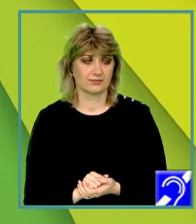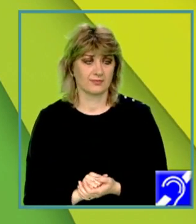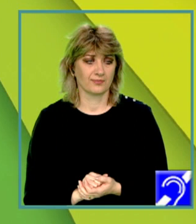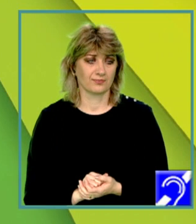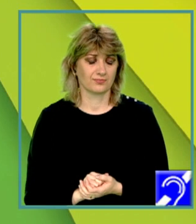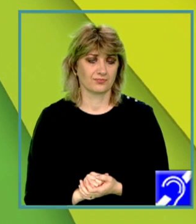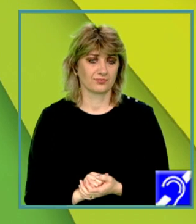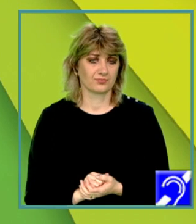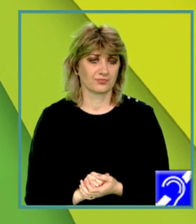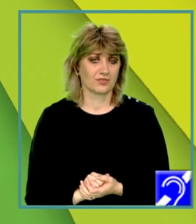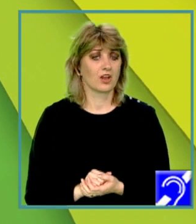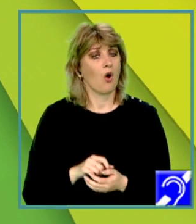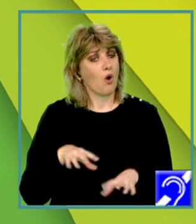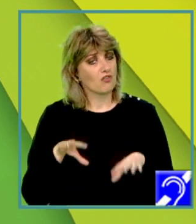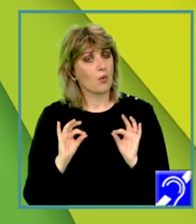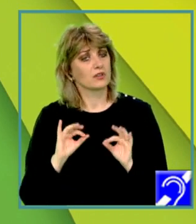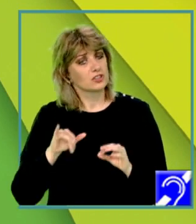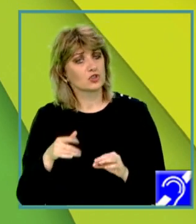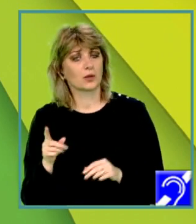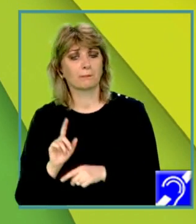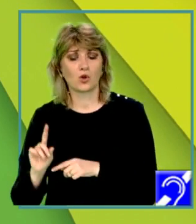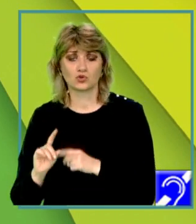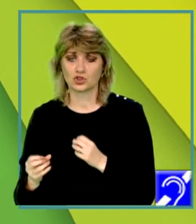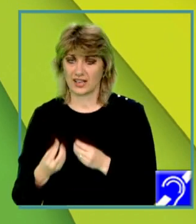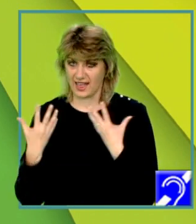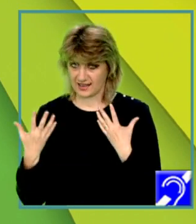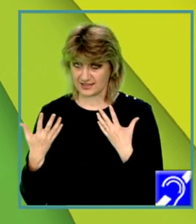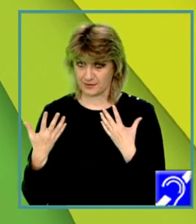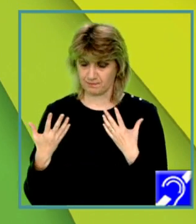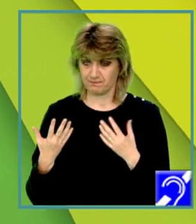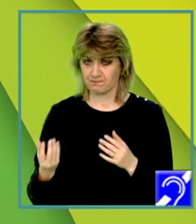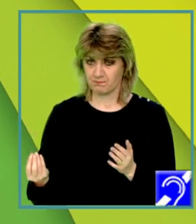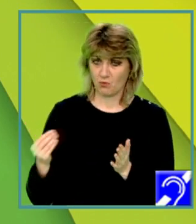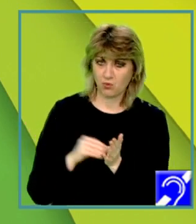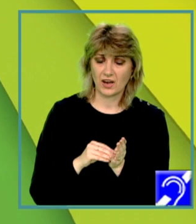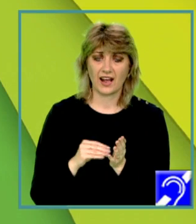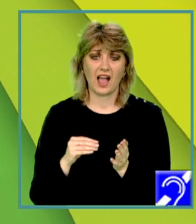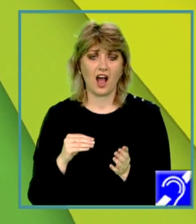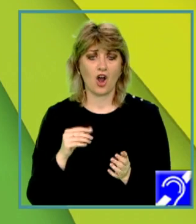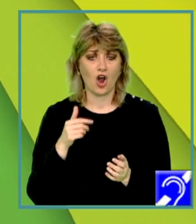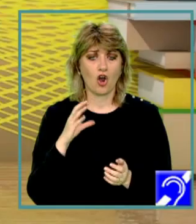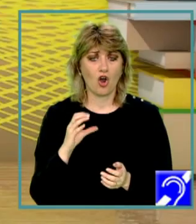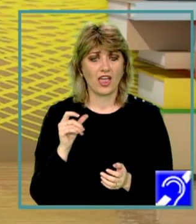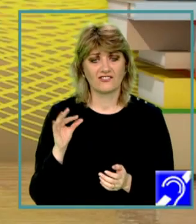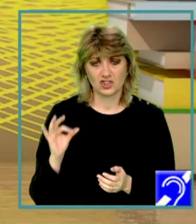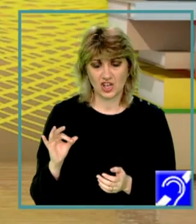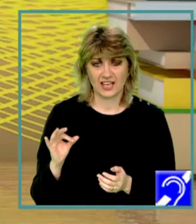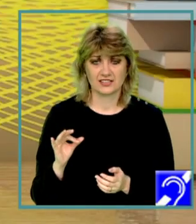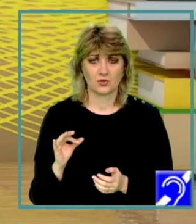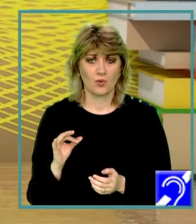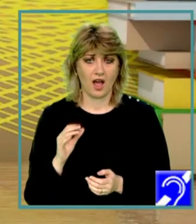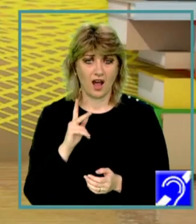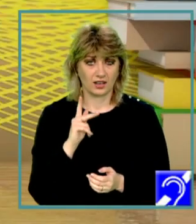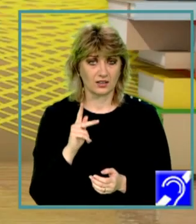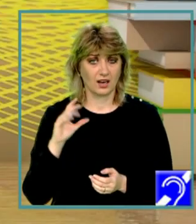pe care vom regăsi în produșii de reacție prin punerea coeficienților la cloratul de potasiu